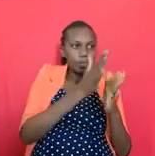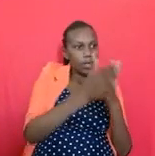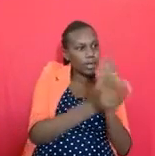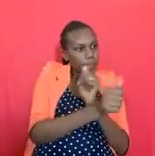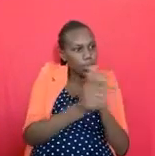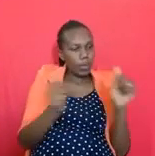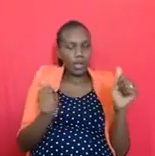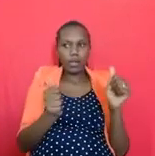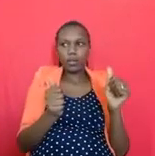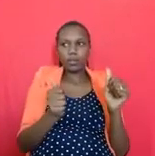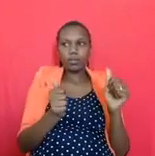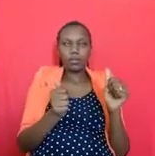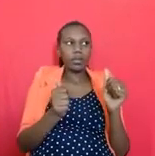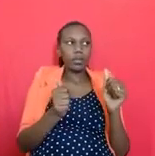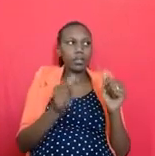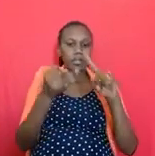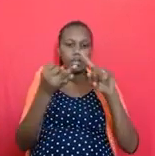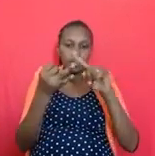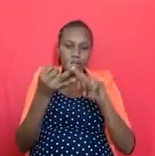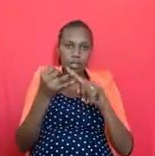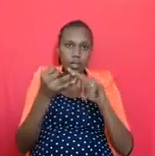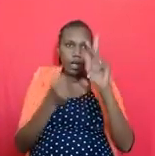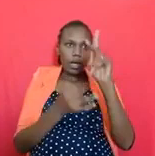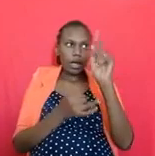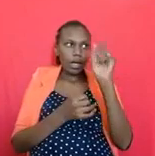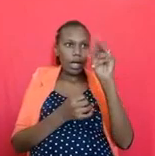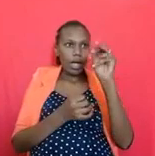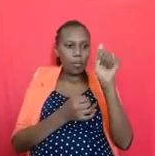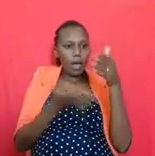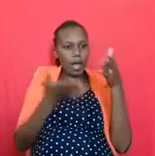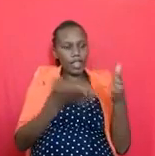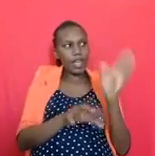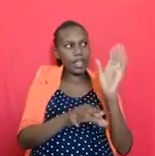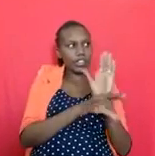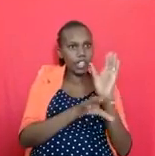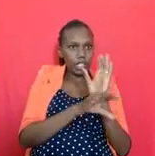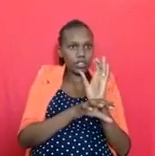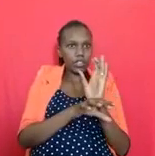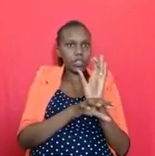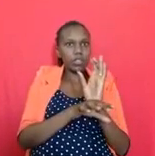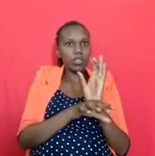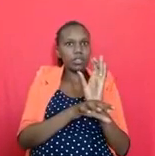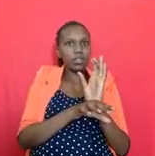muno. Idhura no kia kama. Yegu ikiruo goku. Thodo ni wadhuri.